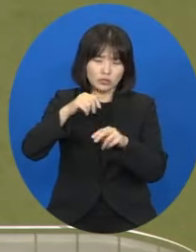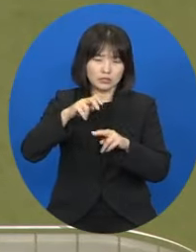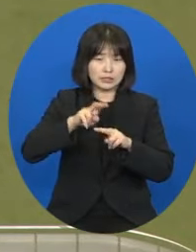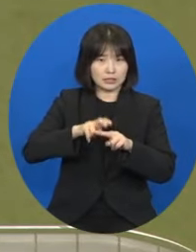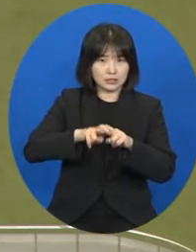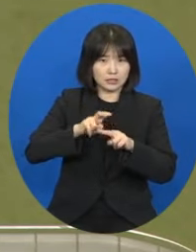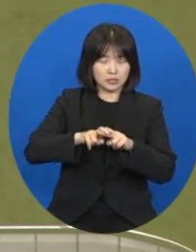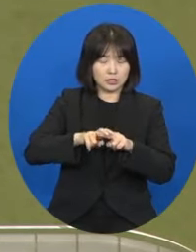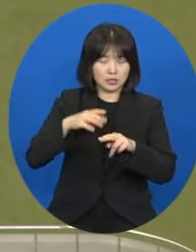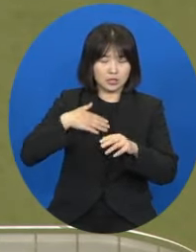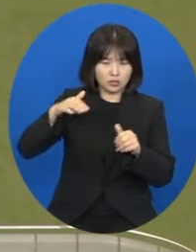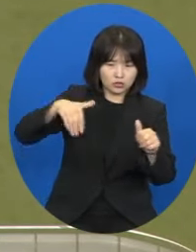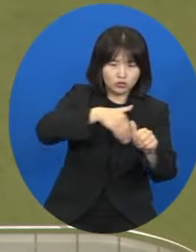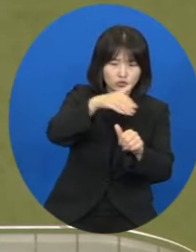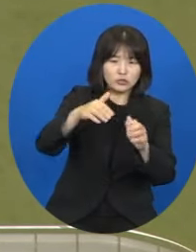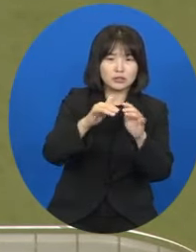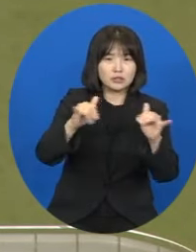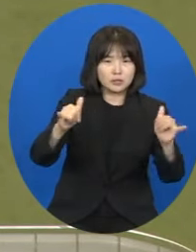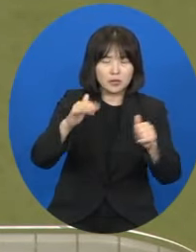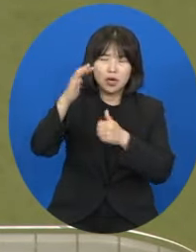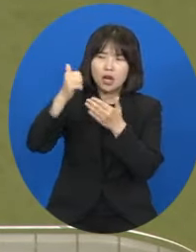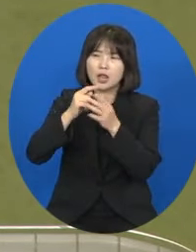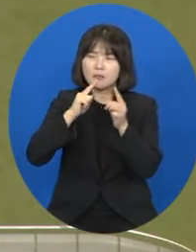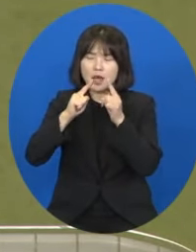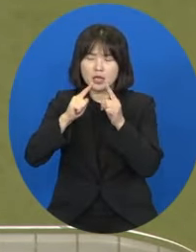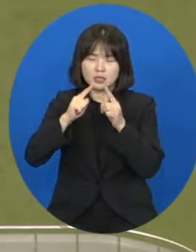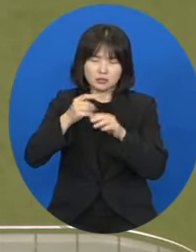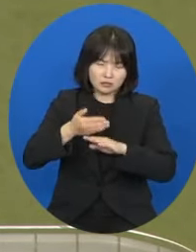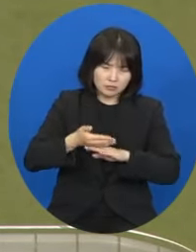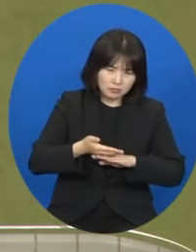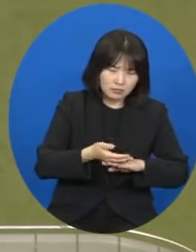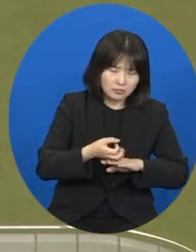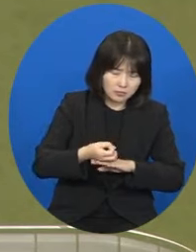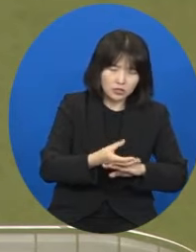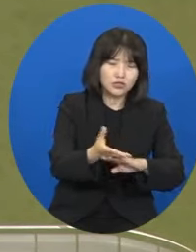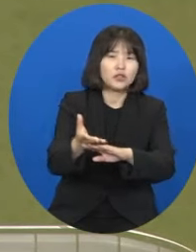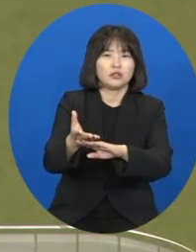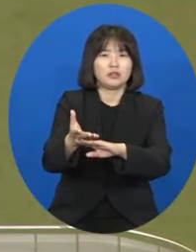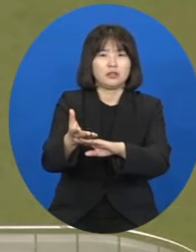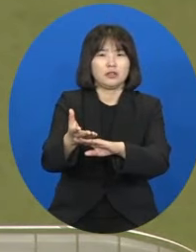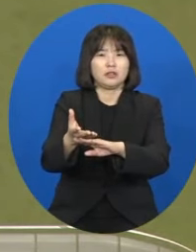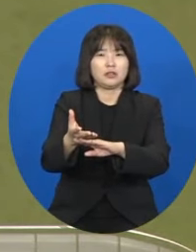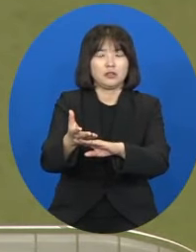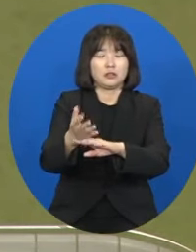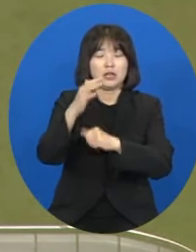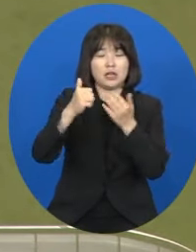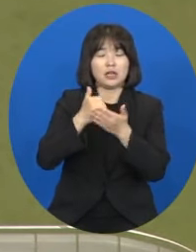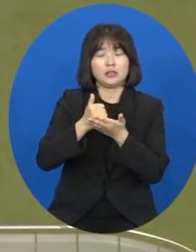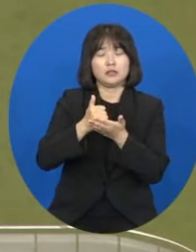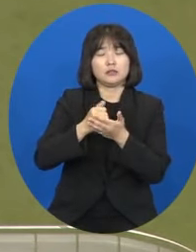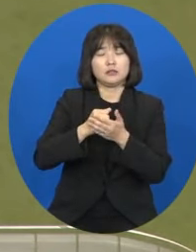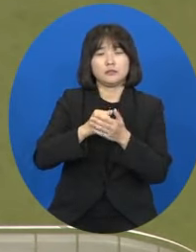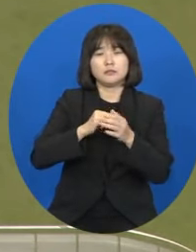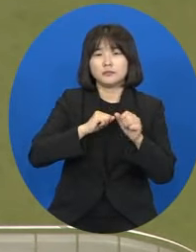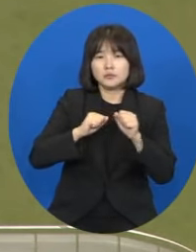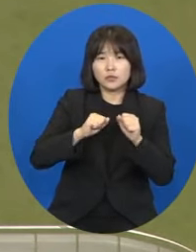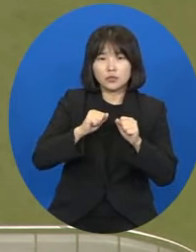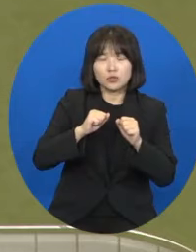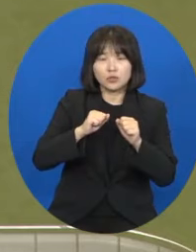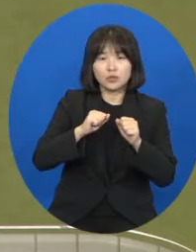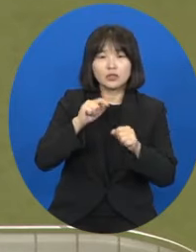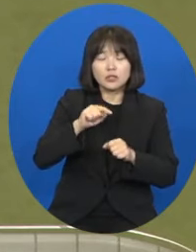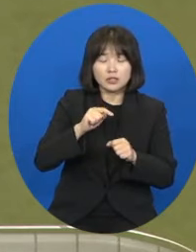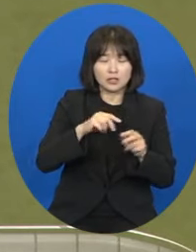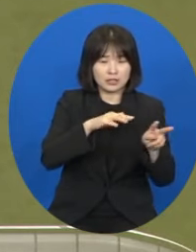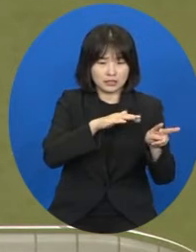주위에 있는 사람들에게 하나님 말씀을 나누고 적용하고 했던 그 사역이 바로 사무엘의 사역이었습니다. 여러분